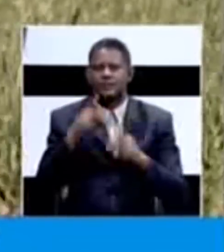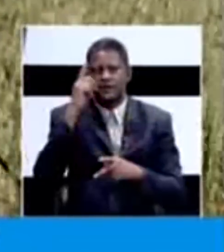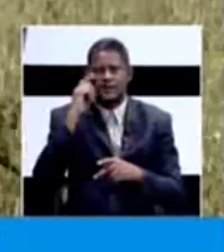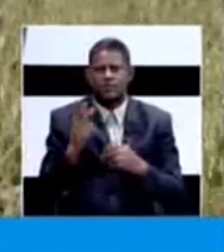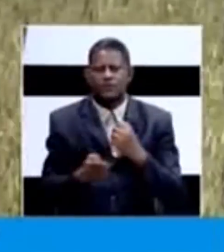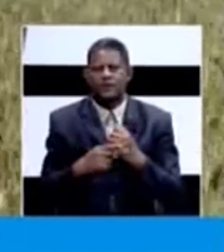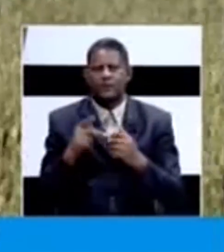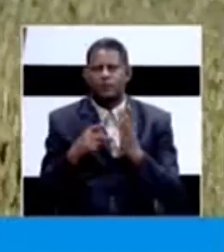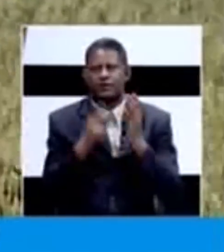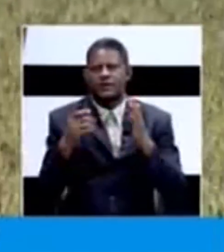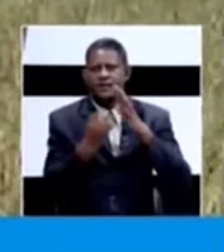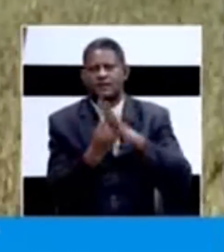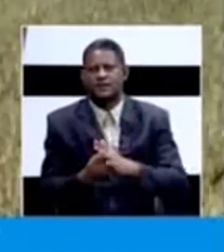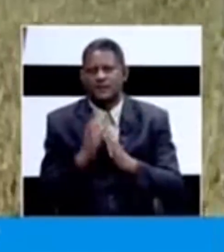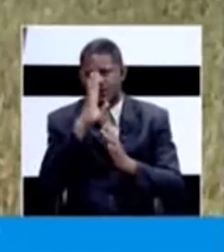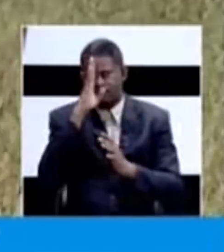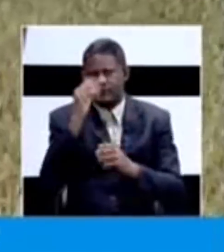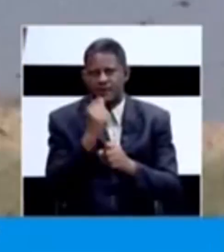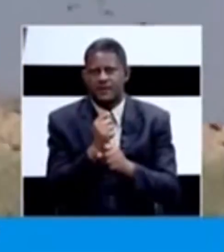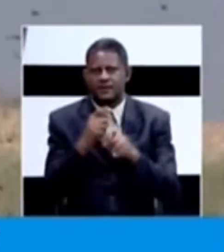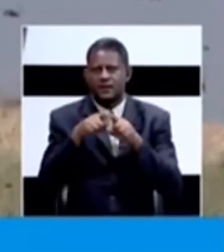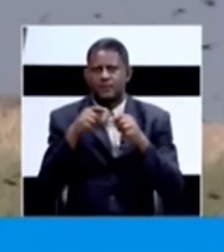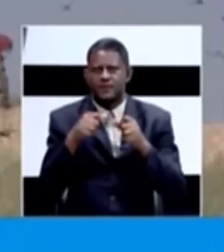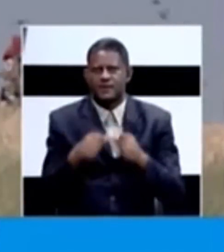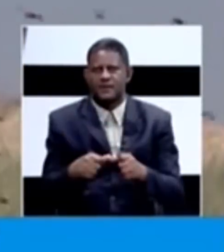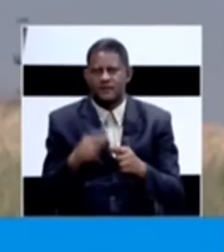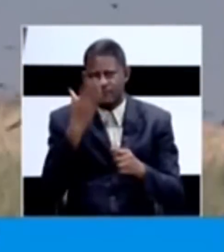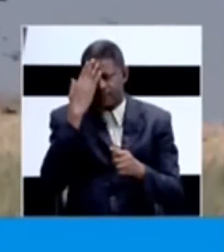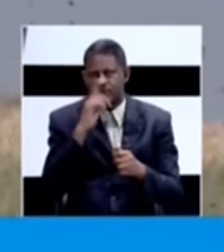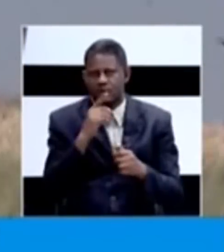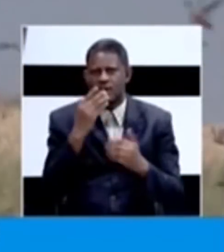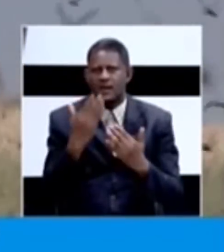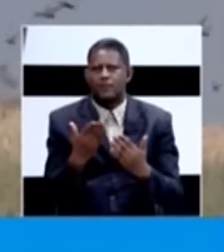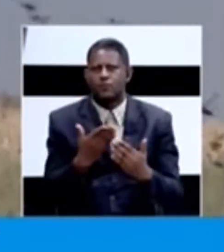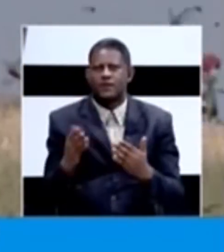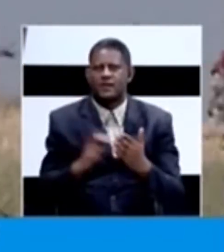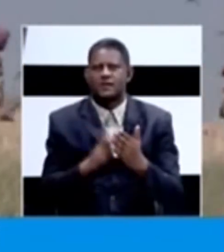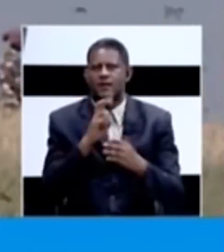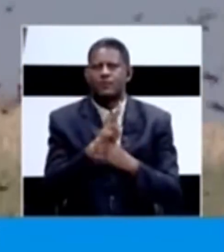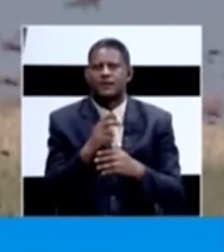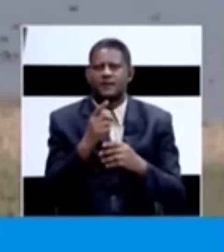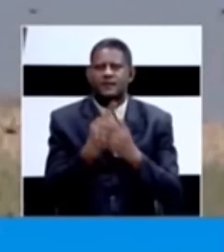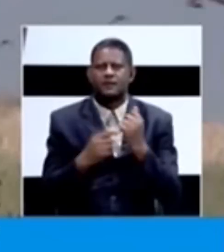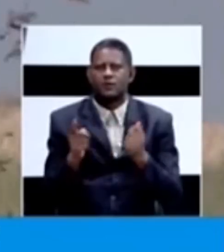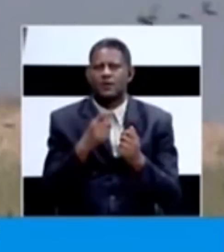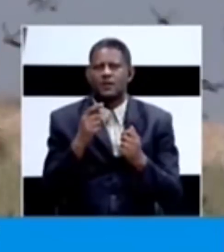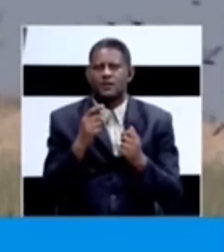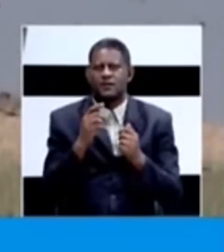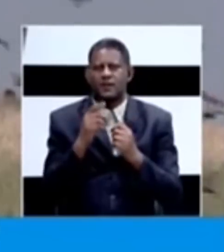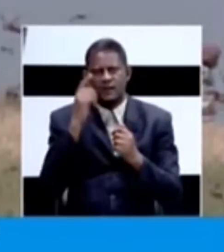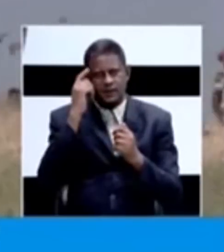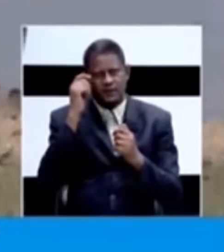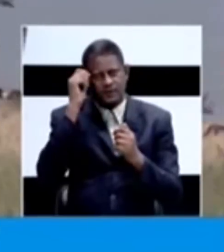ትግራይ ቁጠባዊ ፖለቲካዊ ፀቕጥታት ንምፍጣር ይሰርሕ ከም ዝፀንሐ ዝፍለጥ እዩ። ኣብ ጉዳይ ኣስላንበጣ ጥራሕ ወሲድካ ግዱሳት